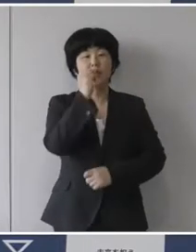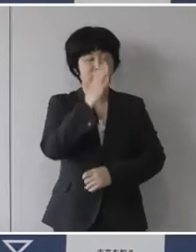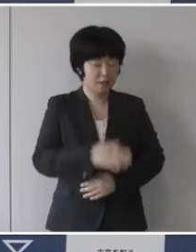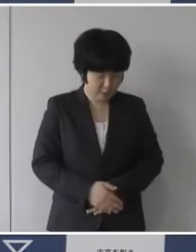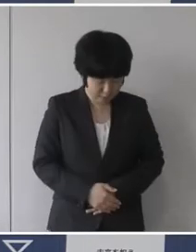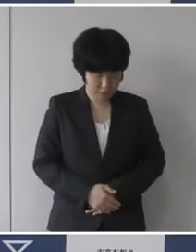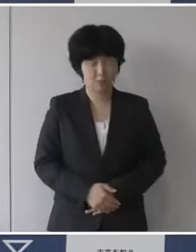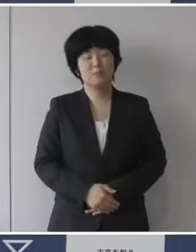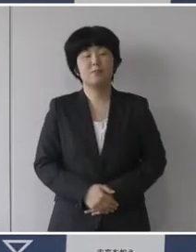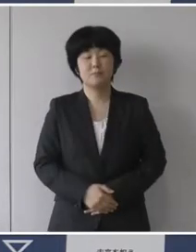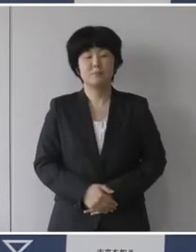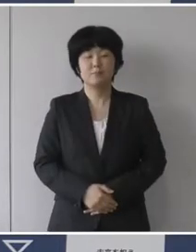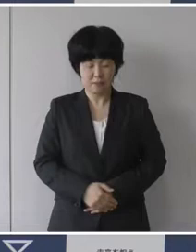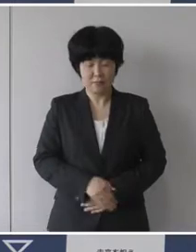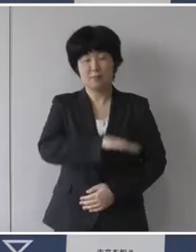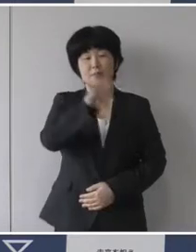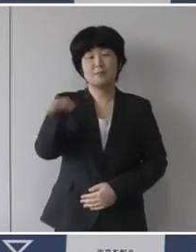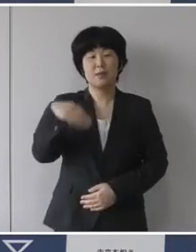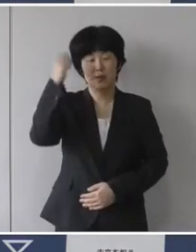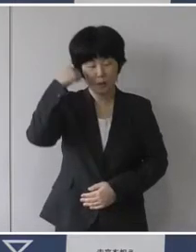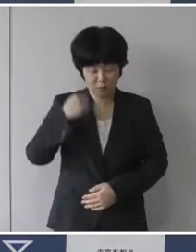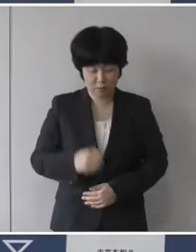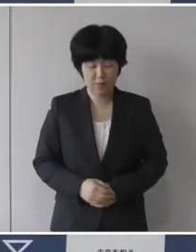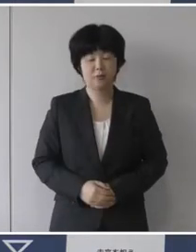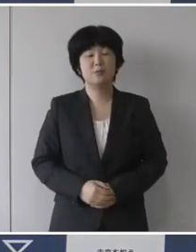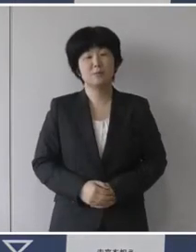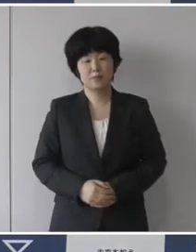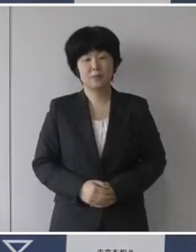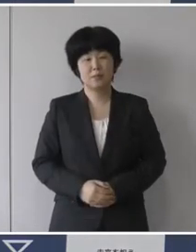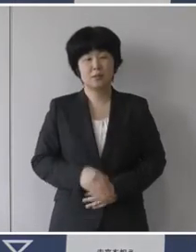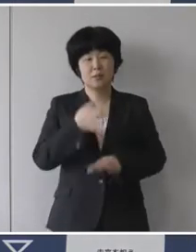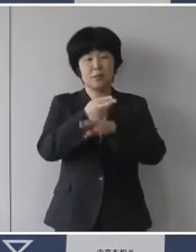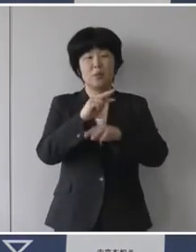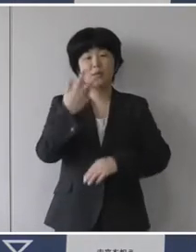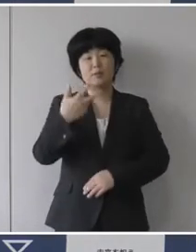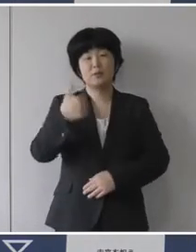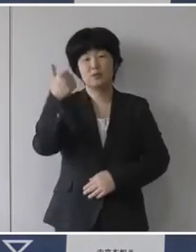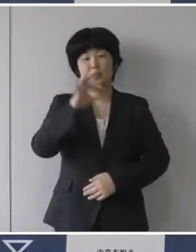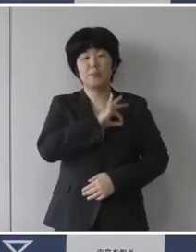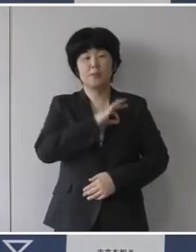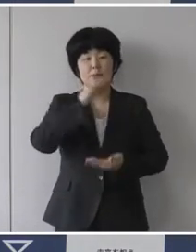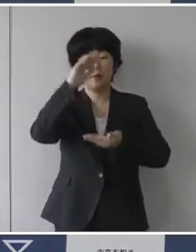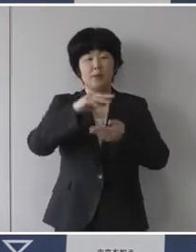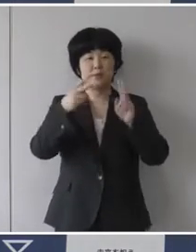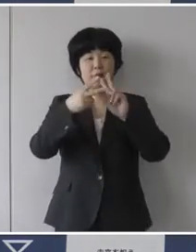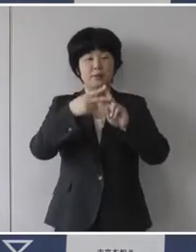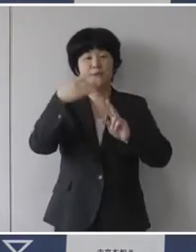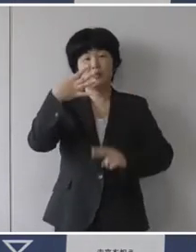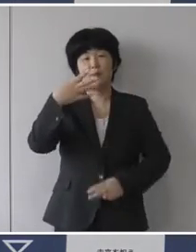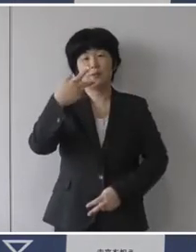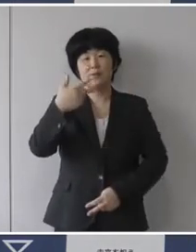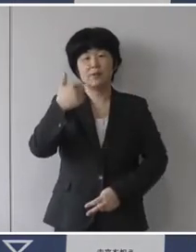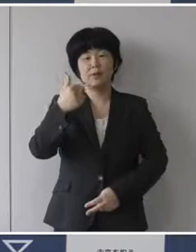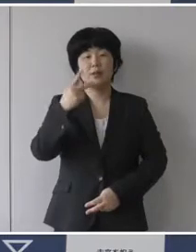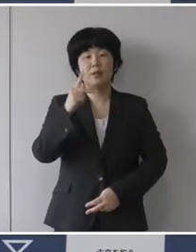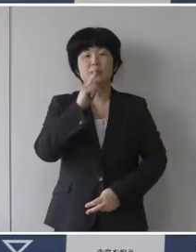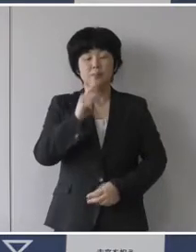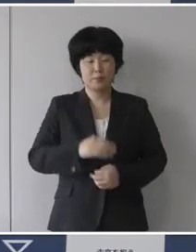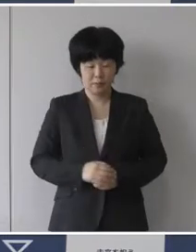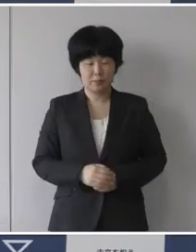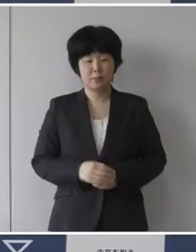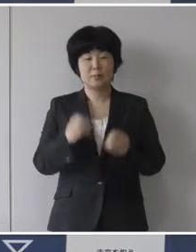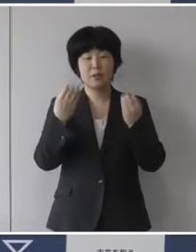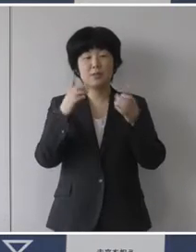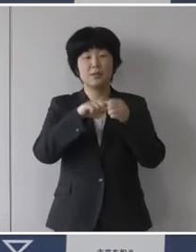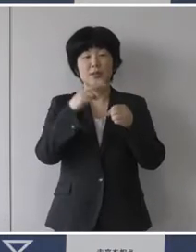ます。市長、お願いいたします。 はい、皆さんおはようございます。市長、浅見義隆です。いよいよ新年度がスタートい